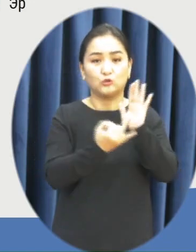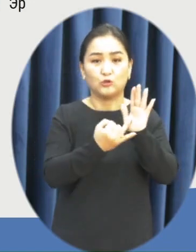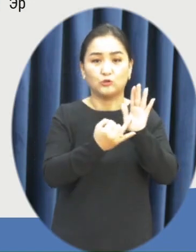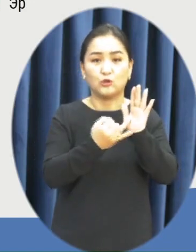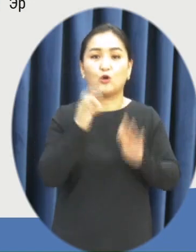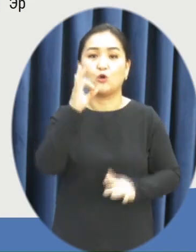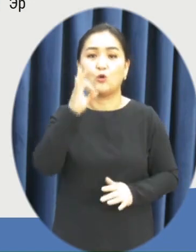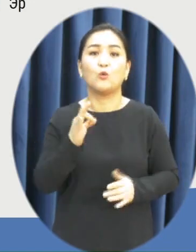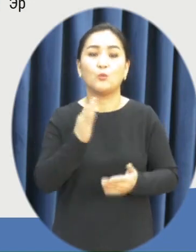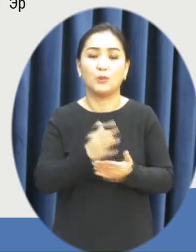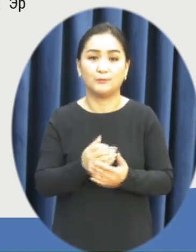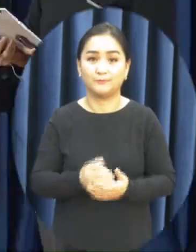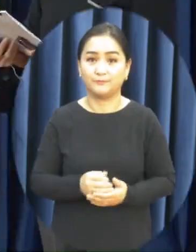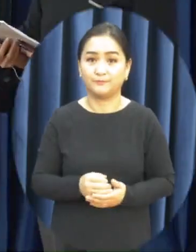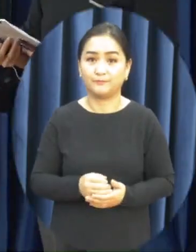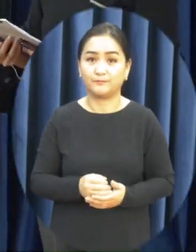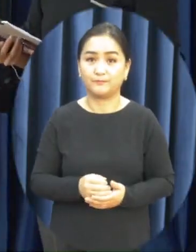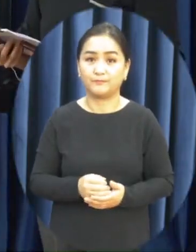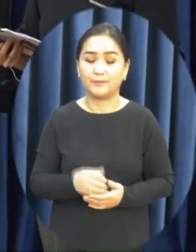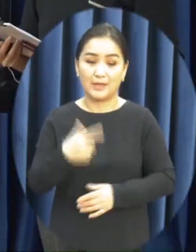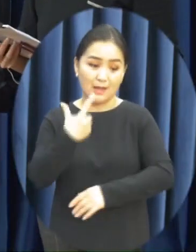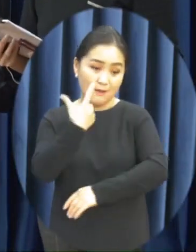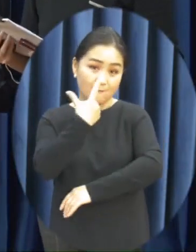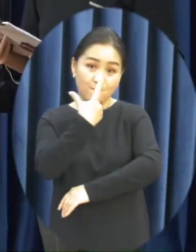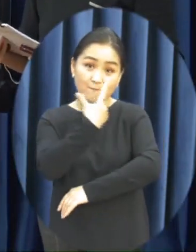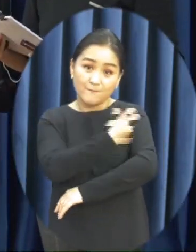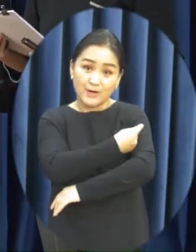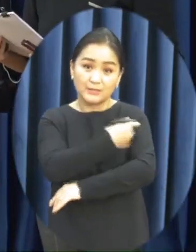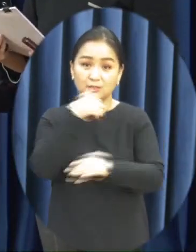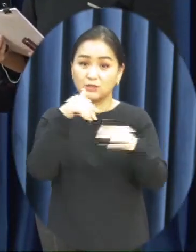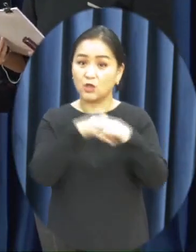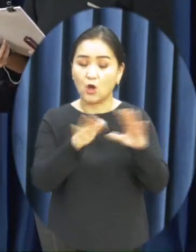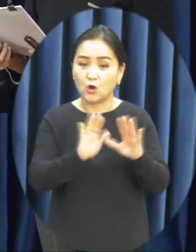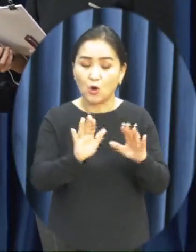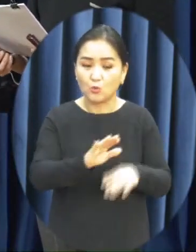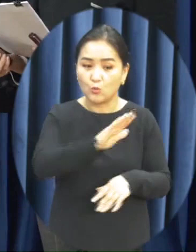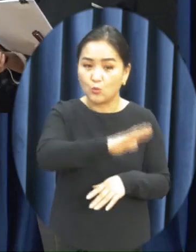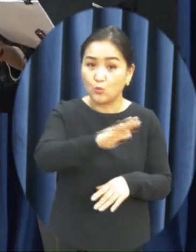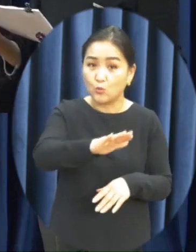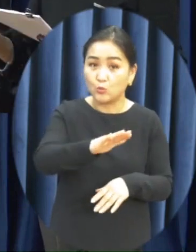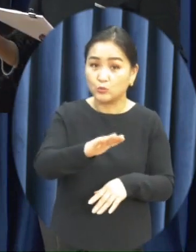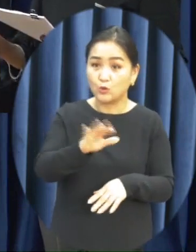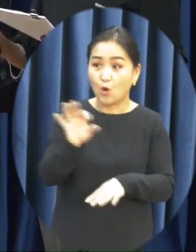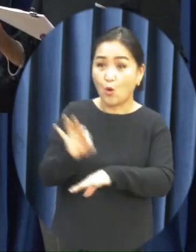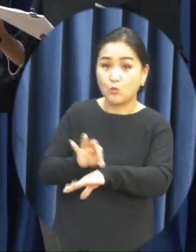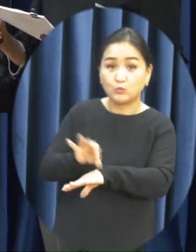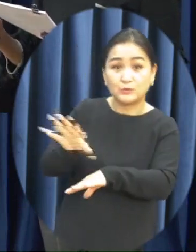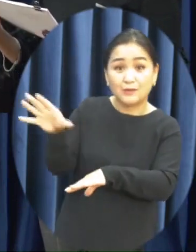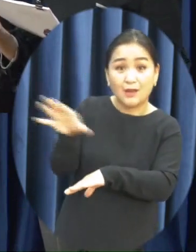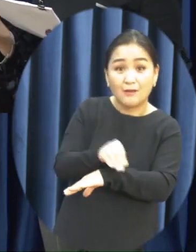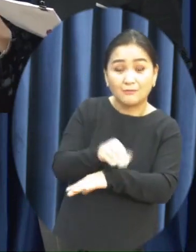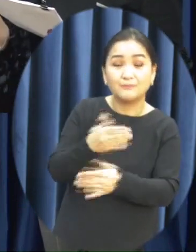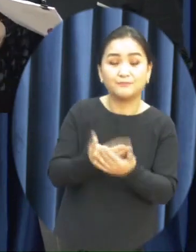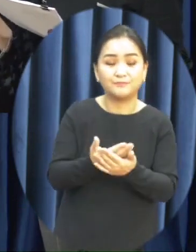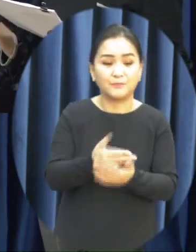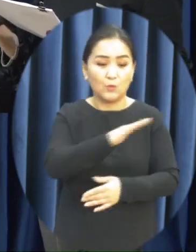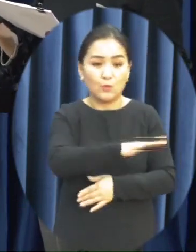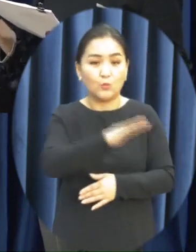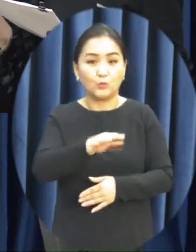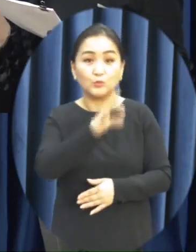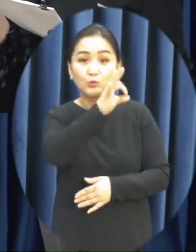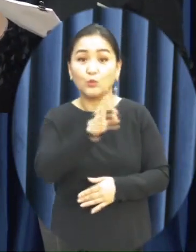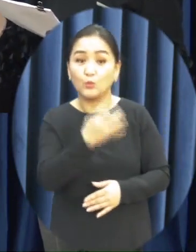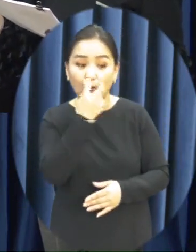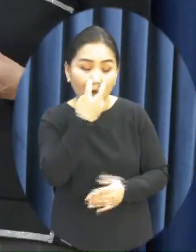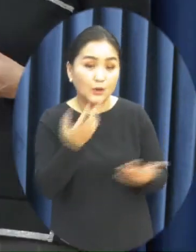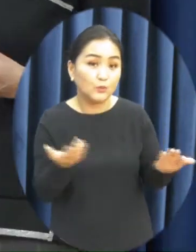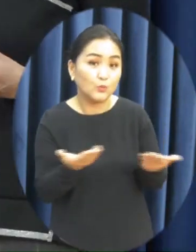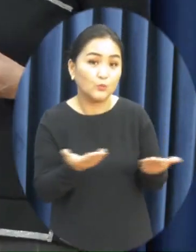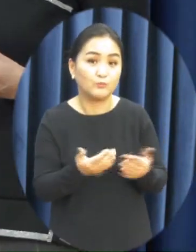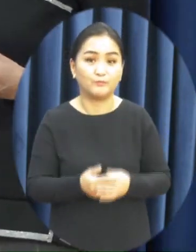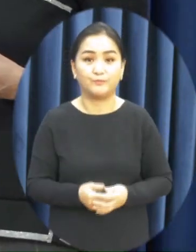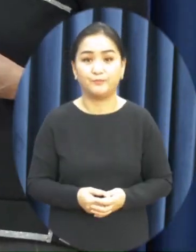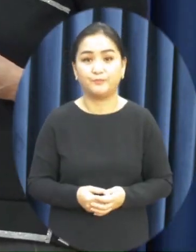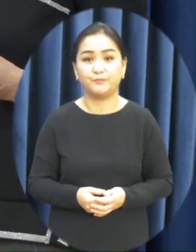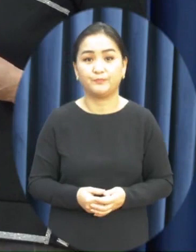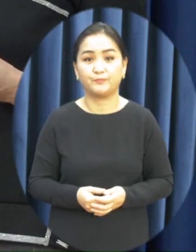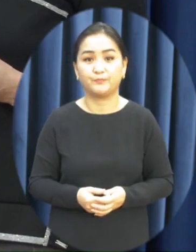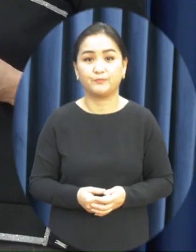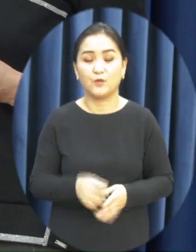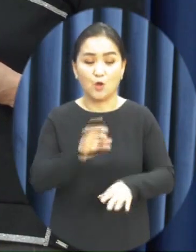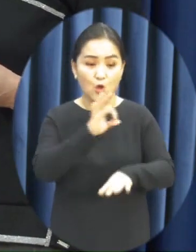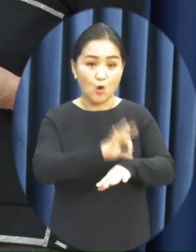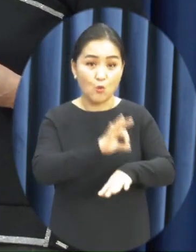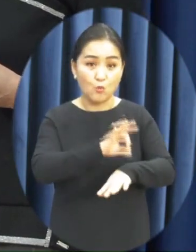དུག